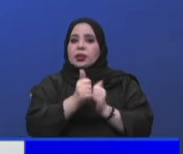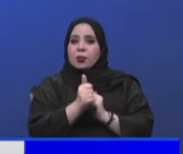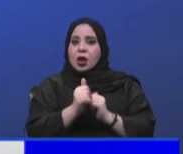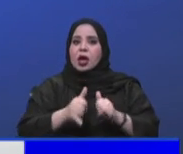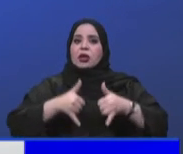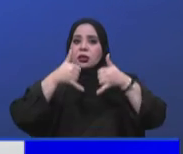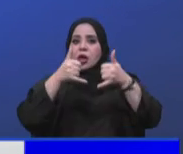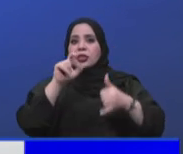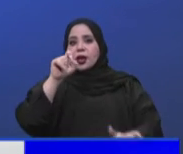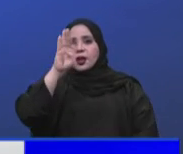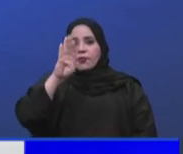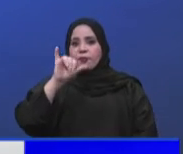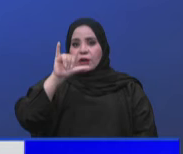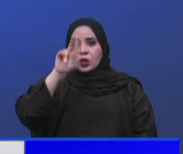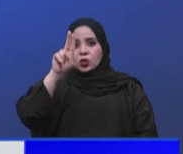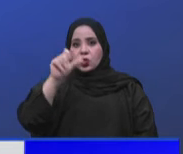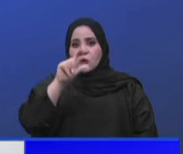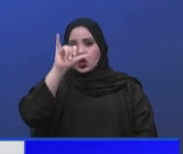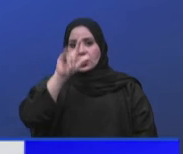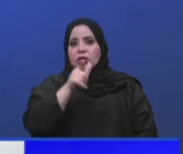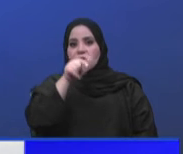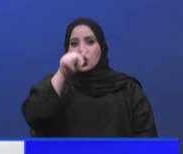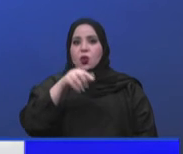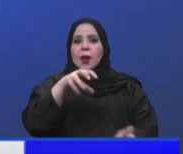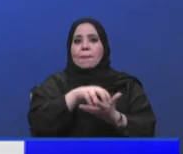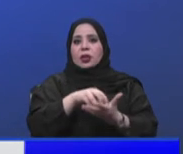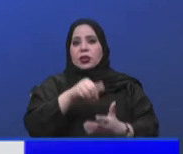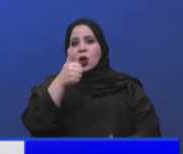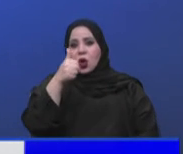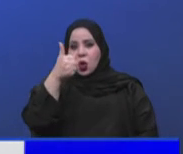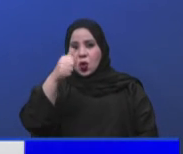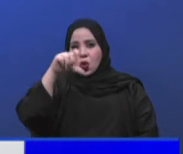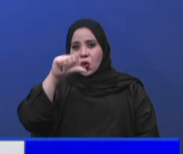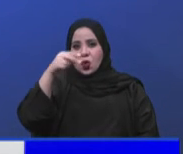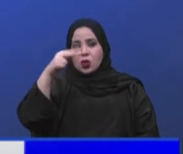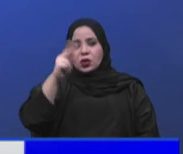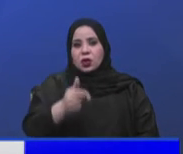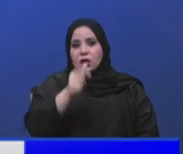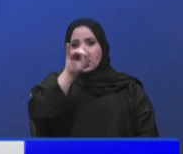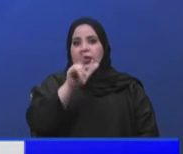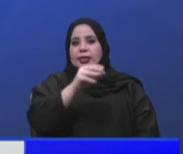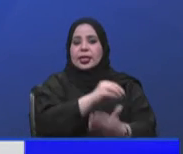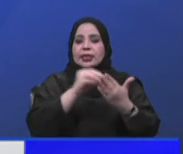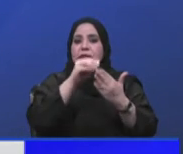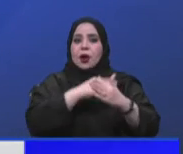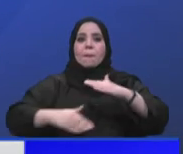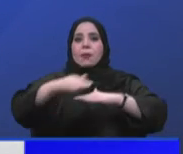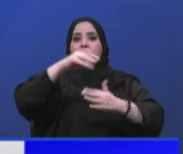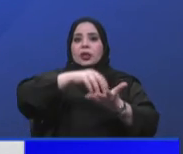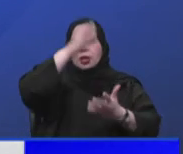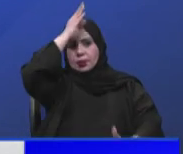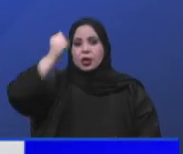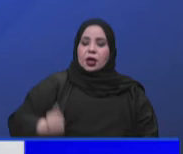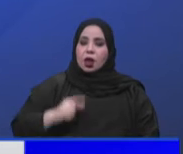للفترة للقدرة الذي أقيم في الأوروغواي يساهم بشكل كبير في تعزيز مكانة مملكة البحرين على الساحة الرياضية